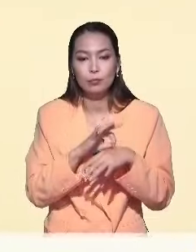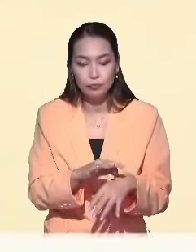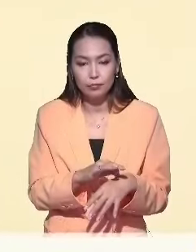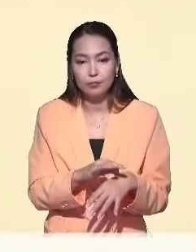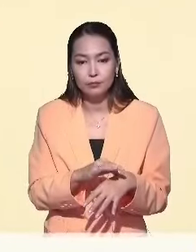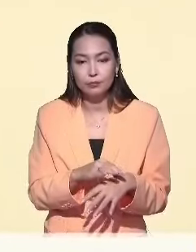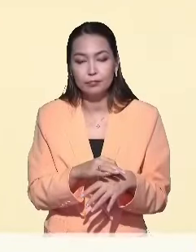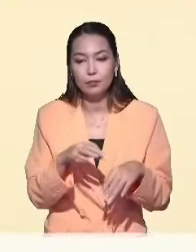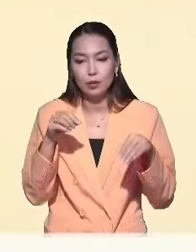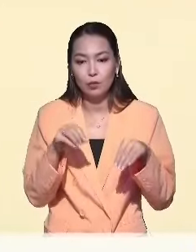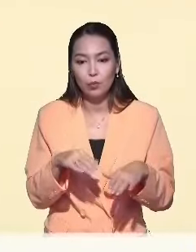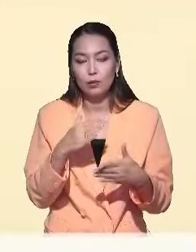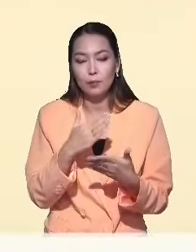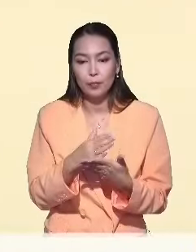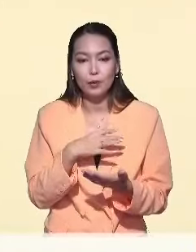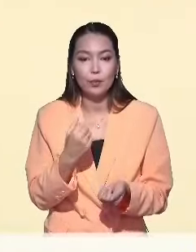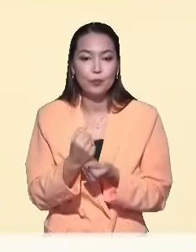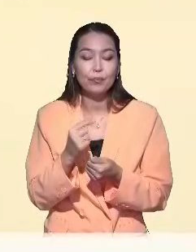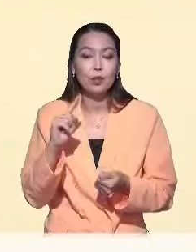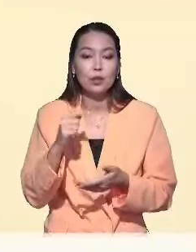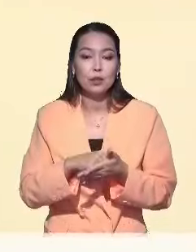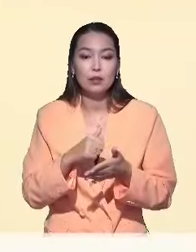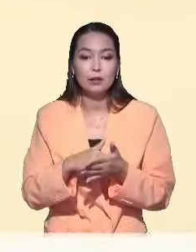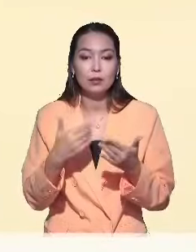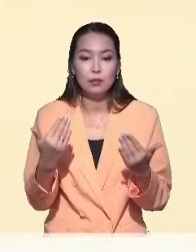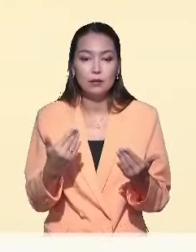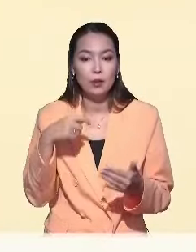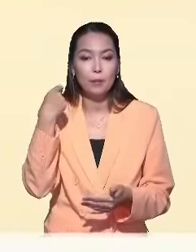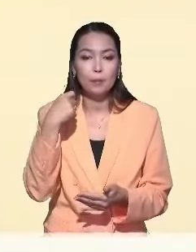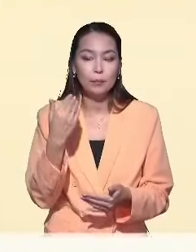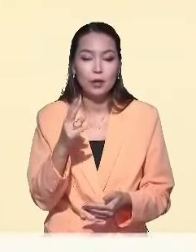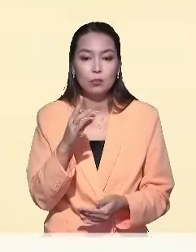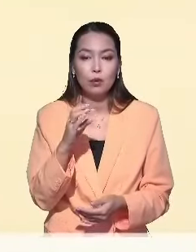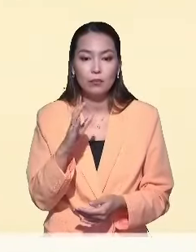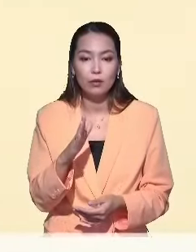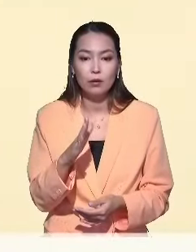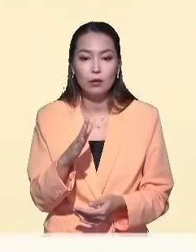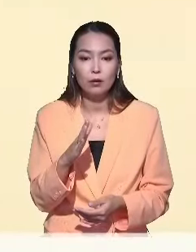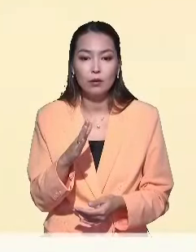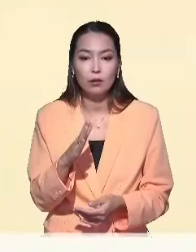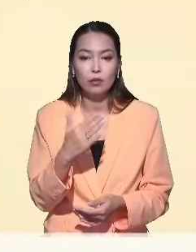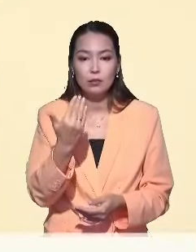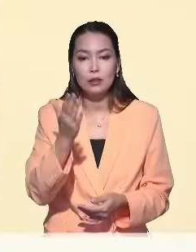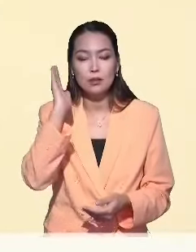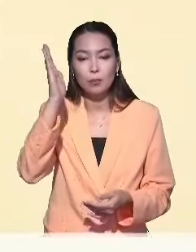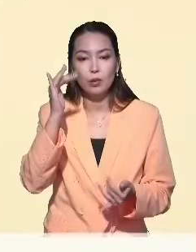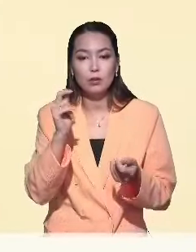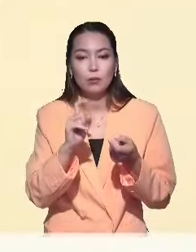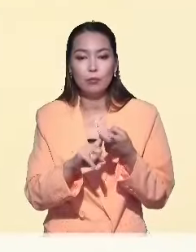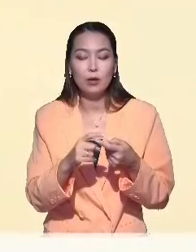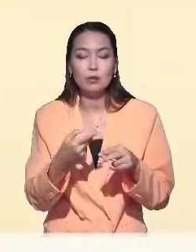деп қабылдау керек. Себебі президентіміз Қасым Жомарт Кемелұлы Тоқаев елдің болашағына қатысты